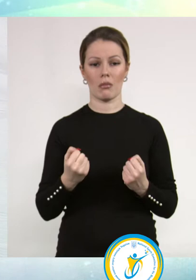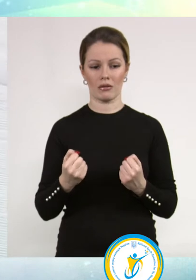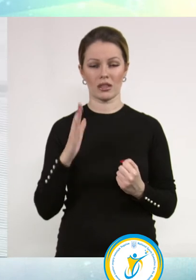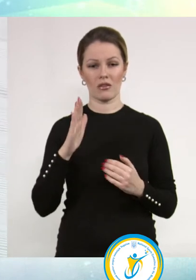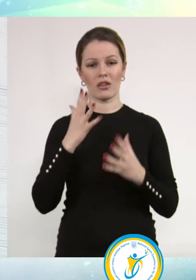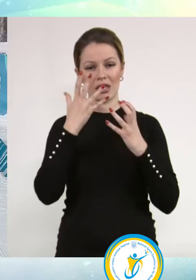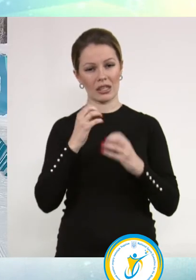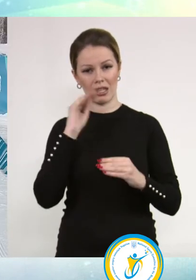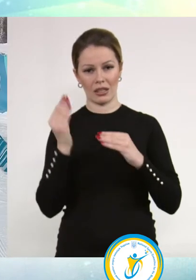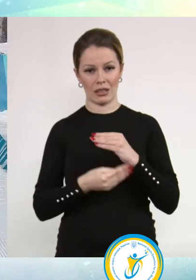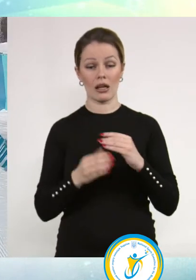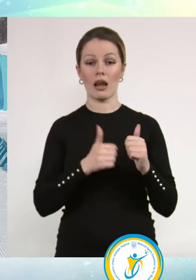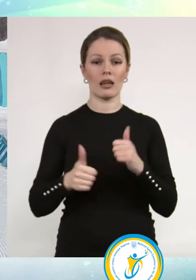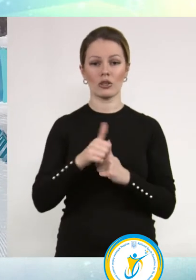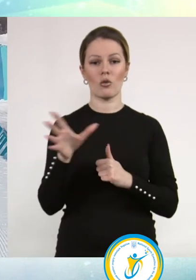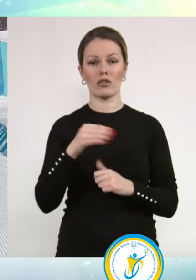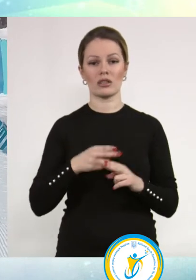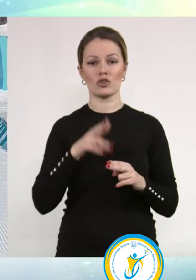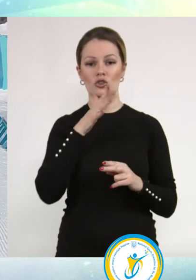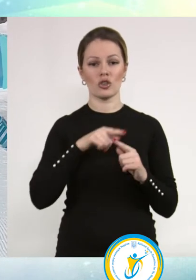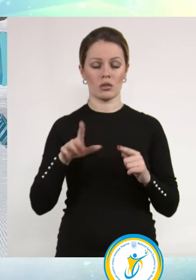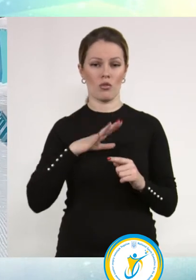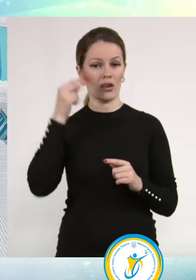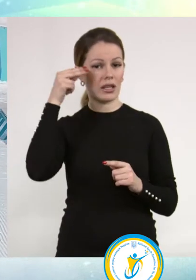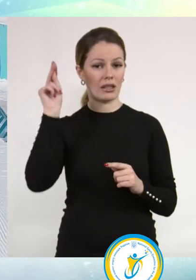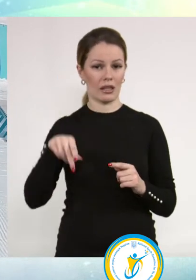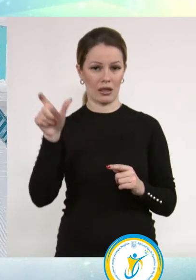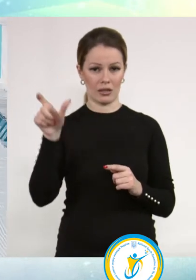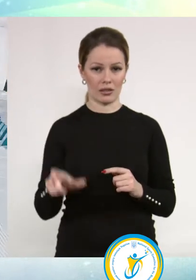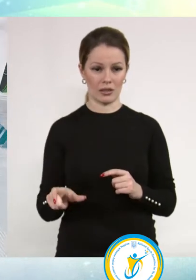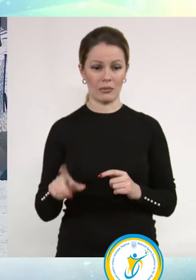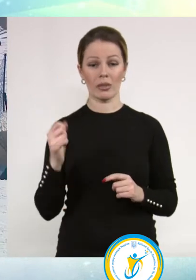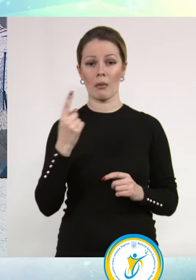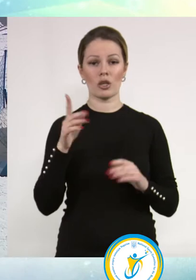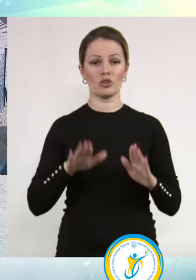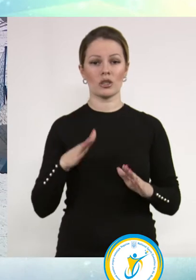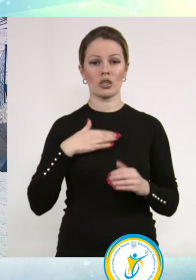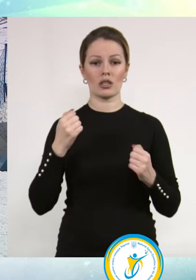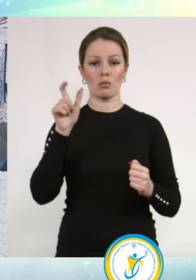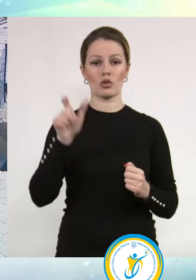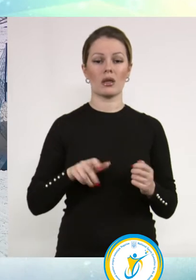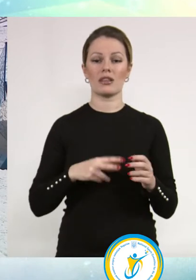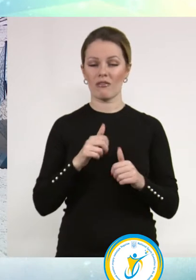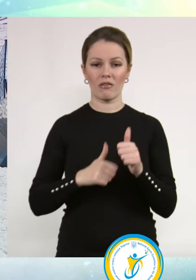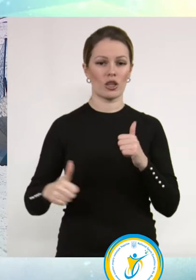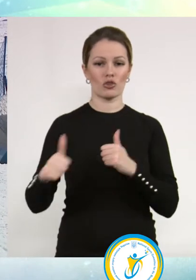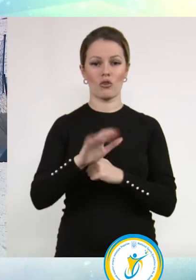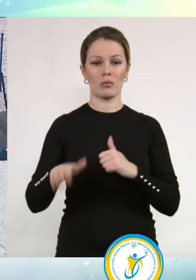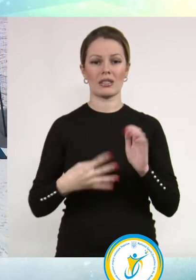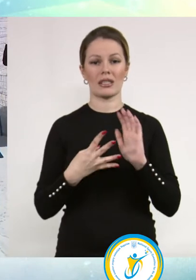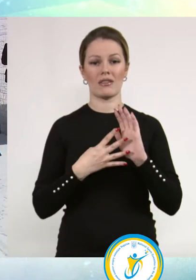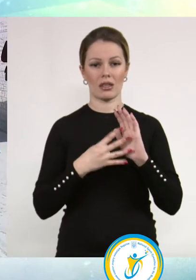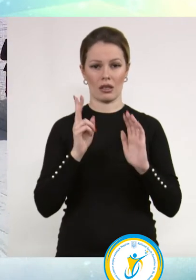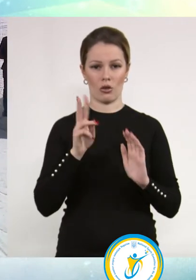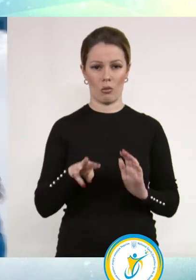у тіні. Натомість лідером весь цей час був китаєць Жень Пень. На перше місце наш спортсмен вийшов після